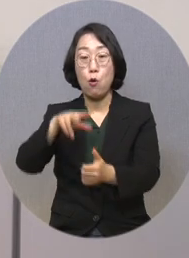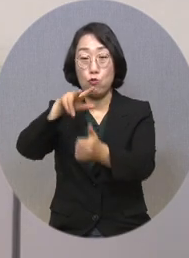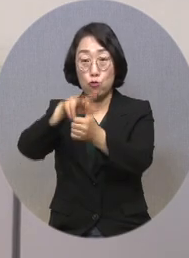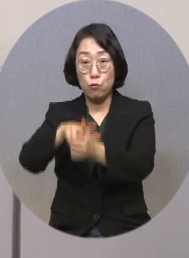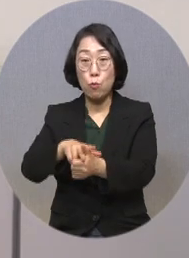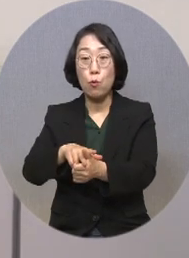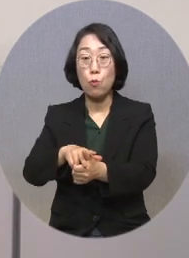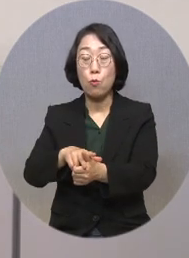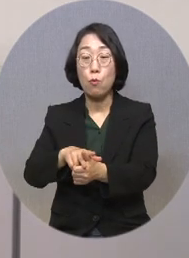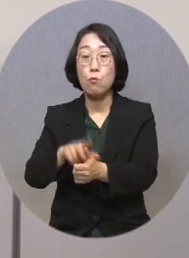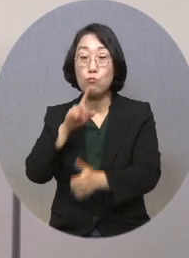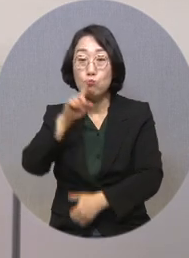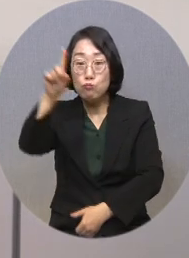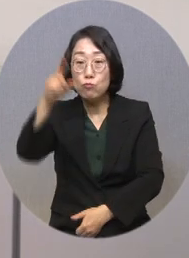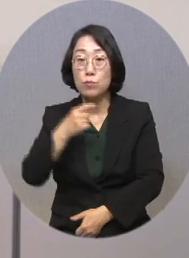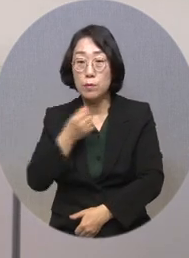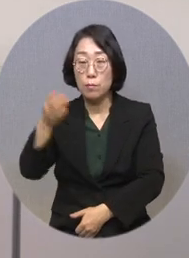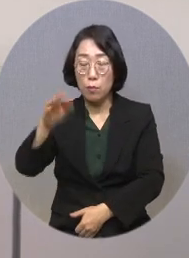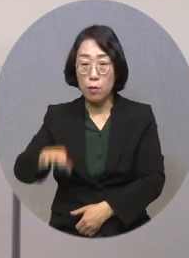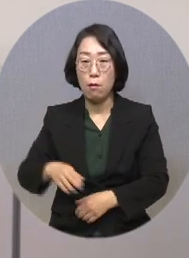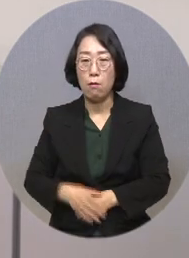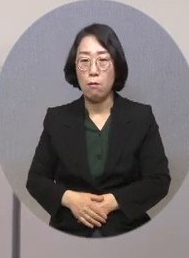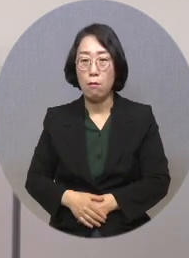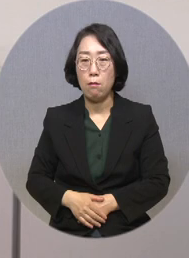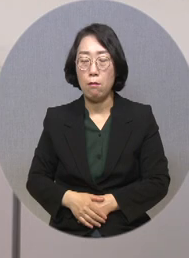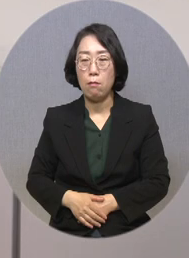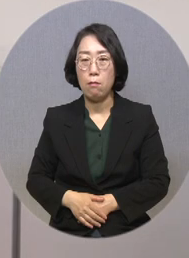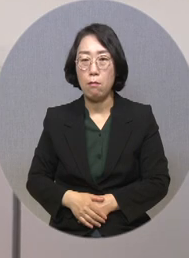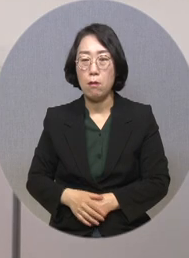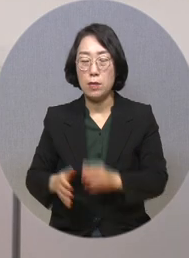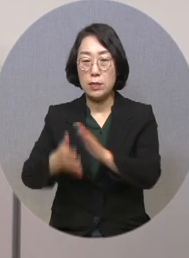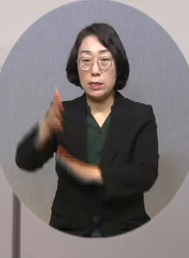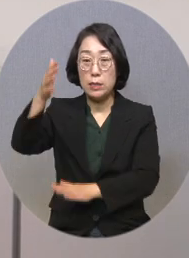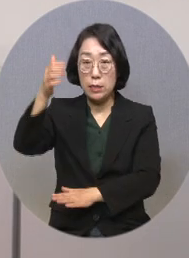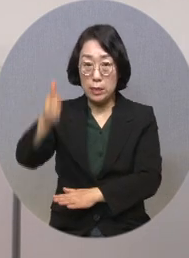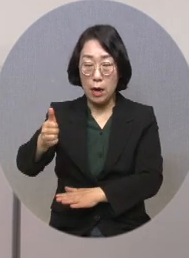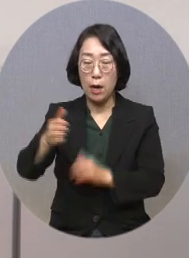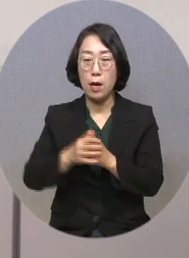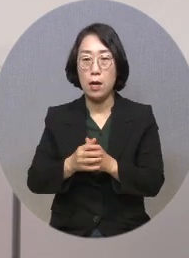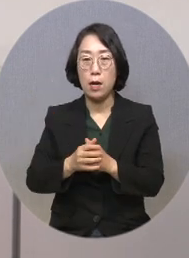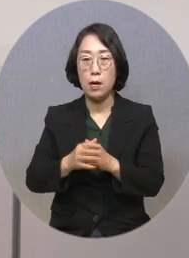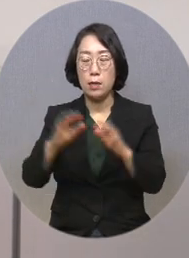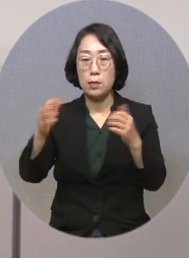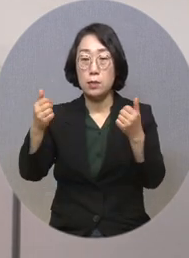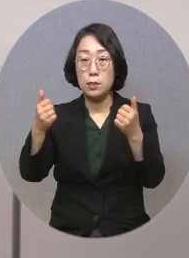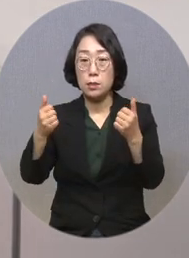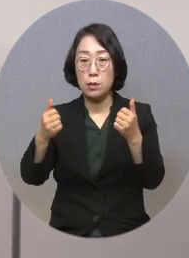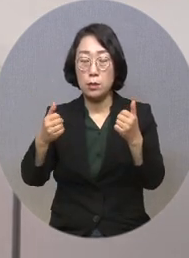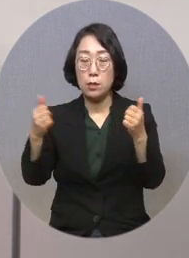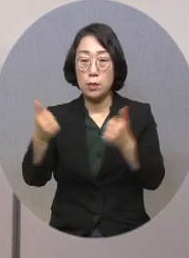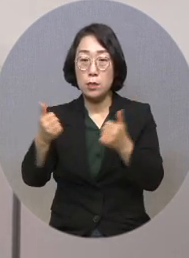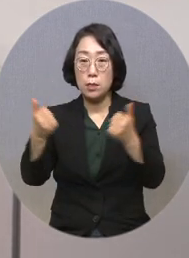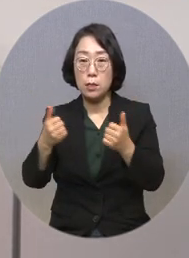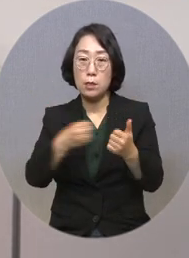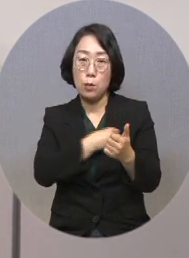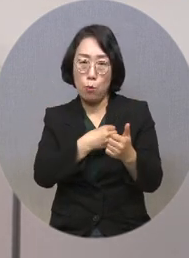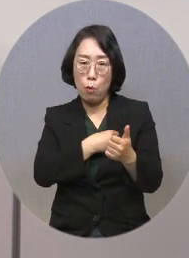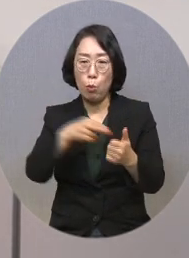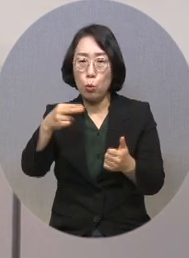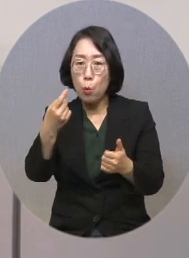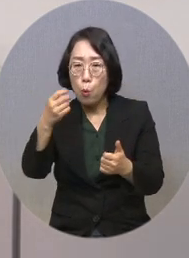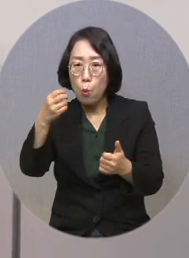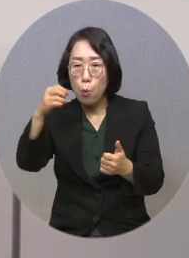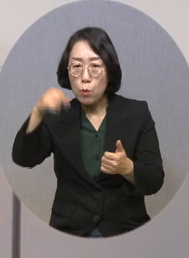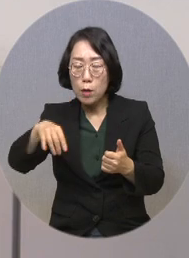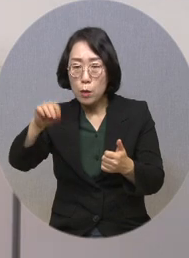시장 후보와 시의원 후보는 결정이 됐지만 도의원 후보가 그 당시 없어서